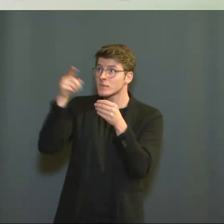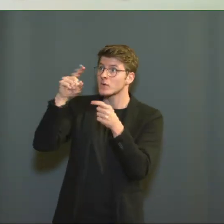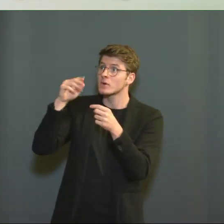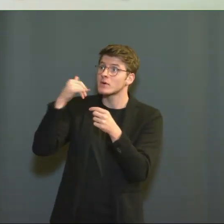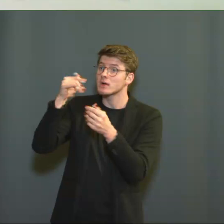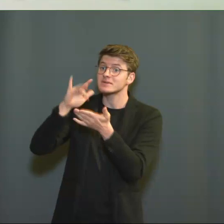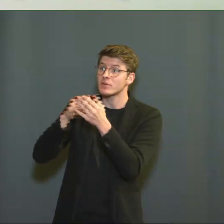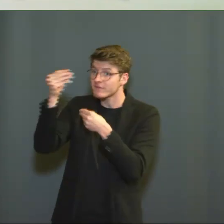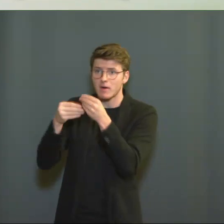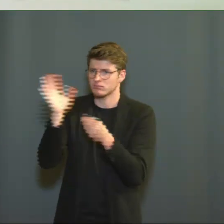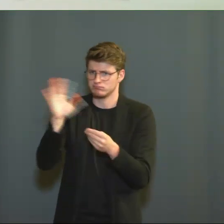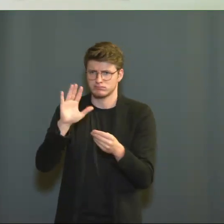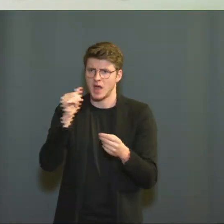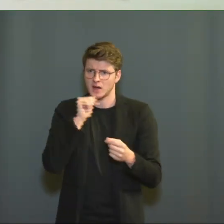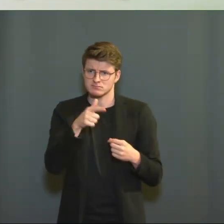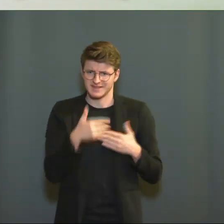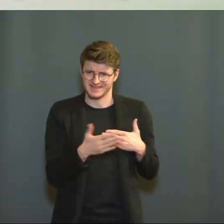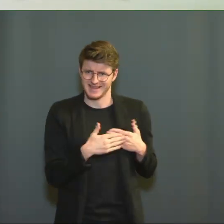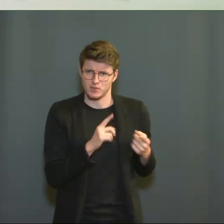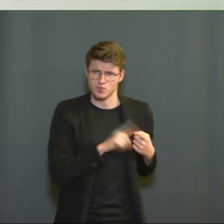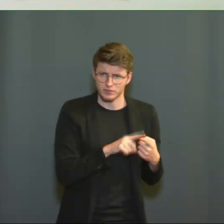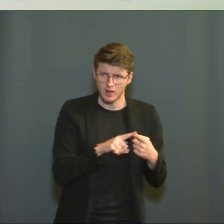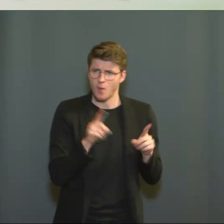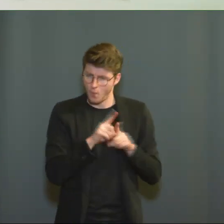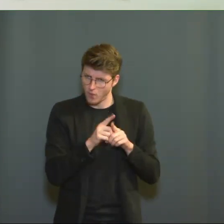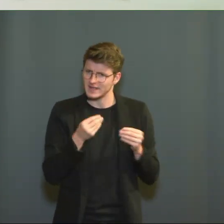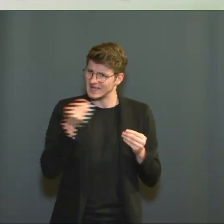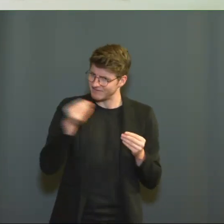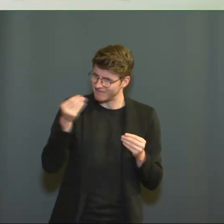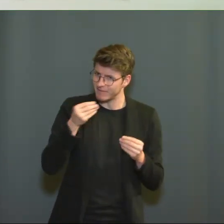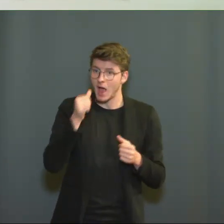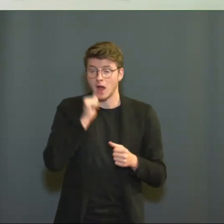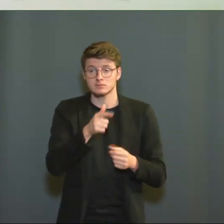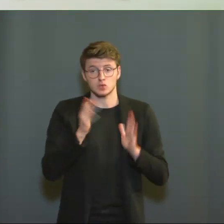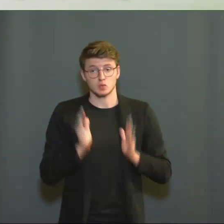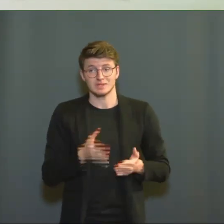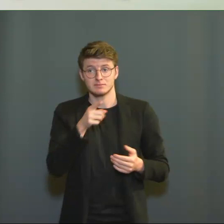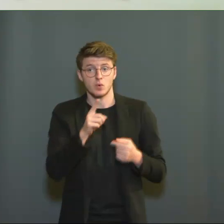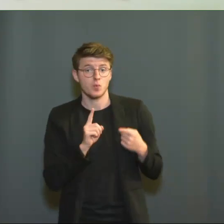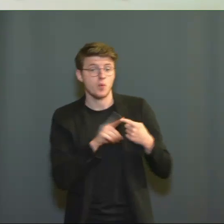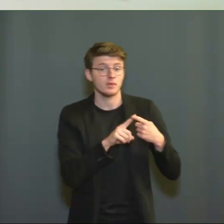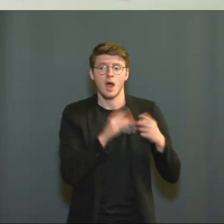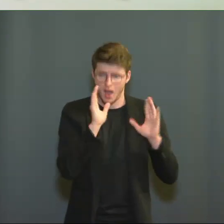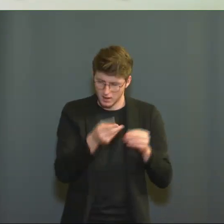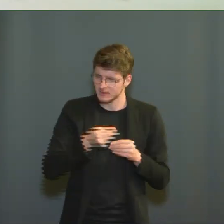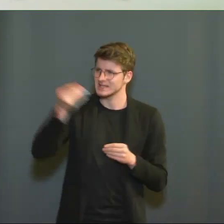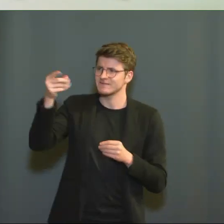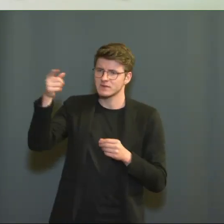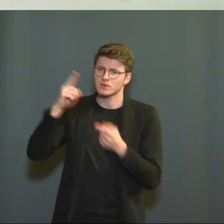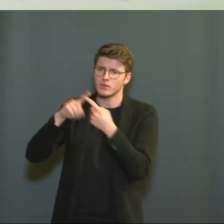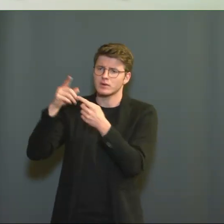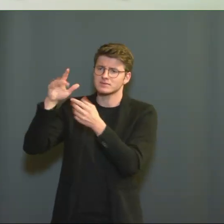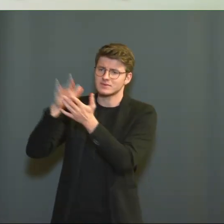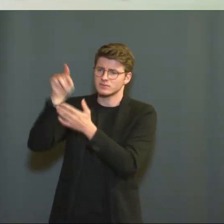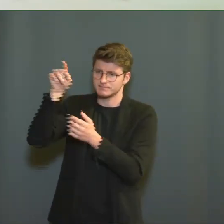nauwe contacten doorgeven, ook als u al zelf hen gecontacteerd heeft. Ik geef u graag nog enkele cijfers mee